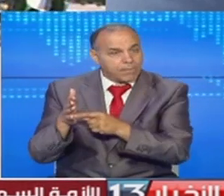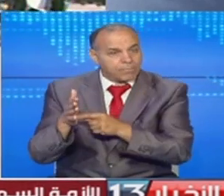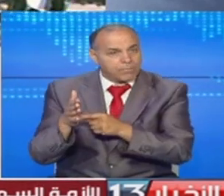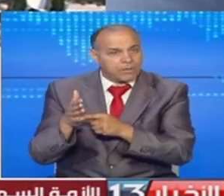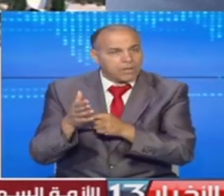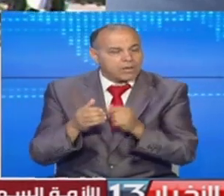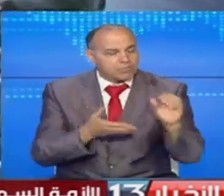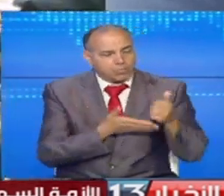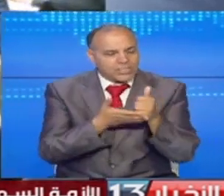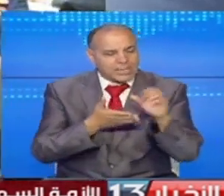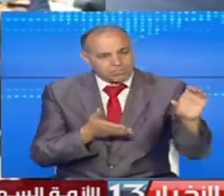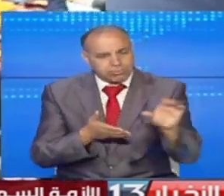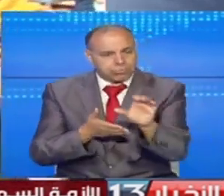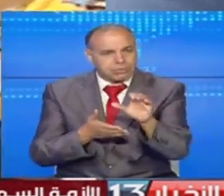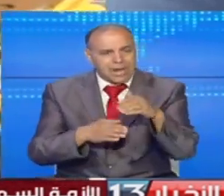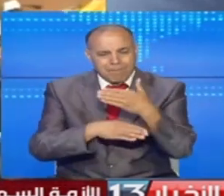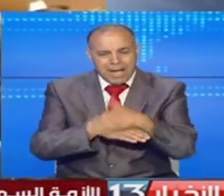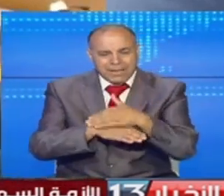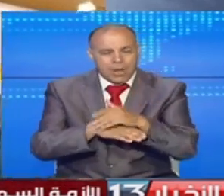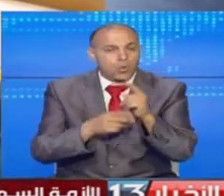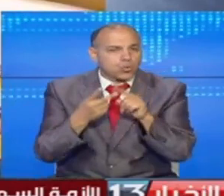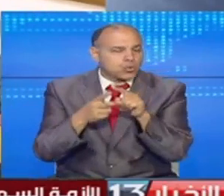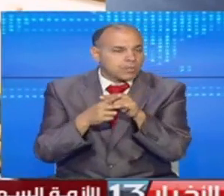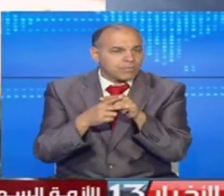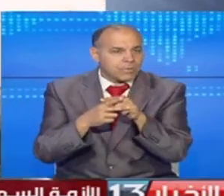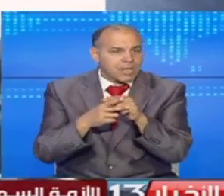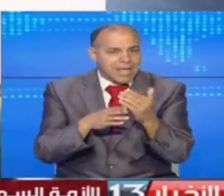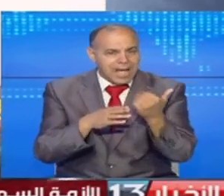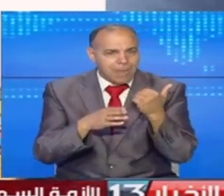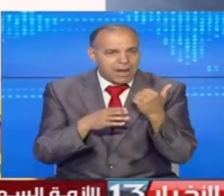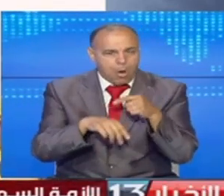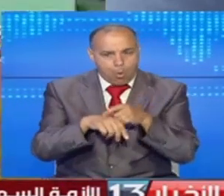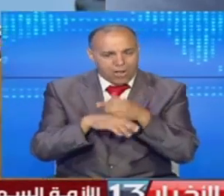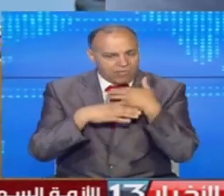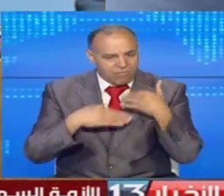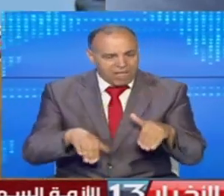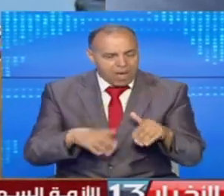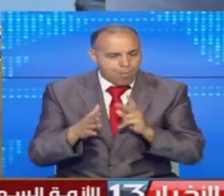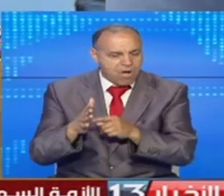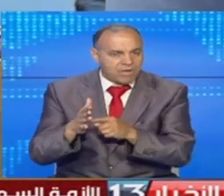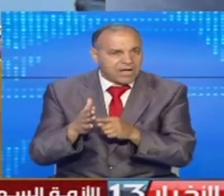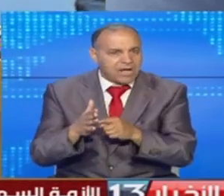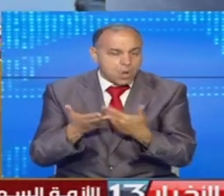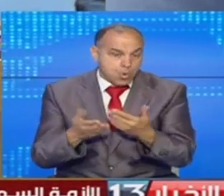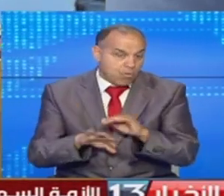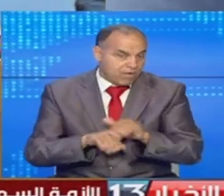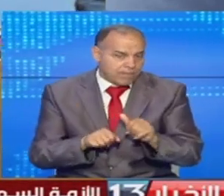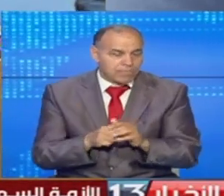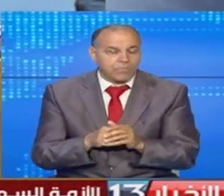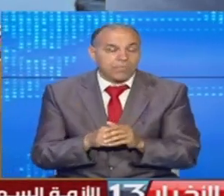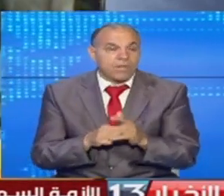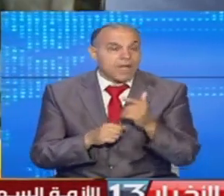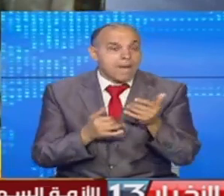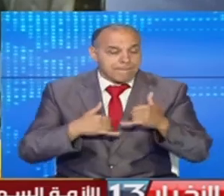على إيصال المساعدات عبر معبرين حدوديين قبل أن تنتهي صلاحية الموافقة السارية اليوم.